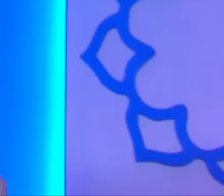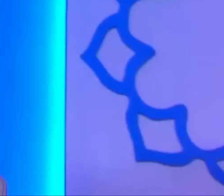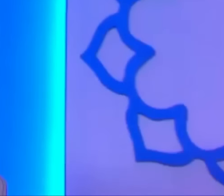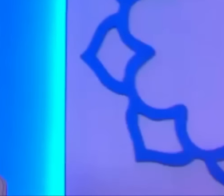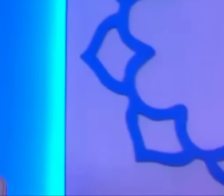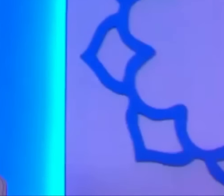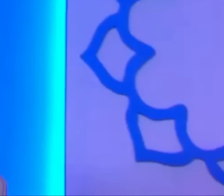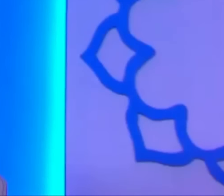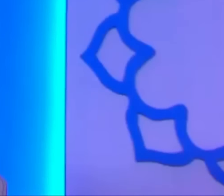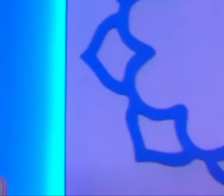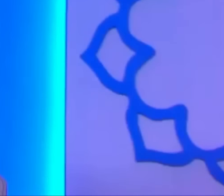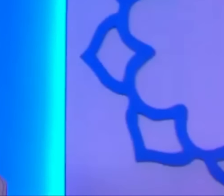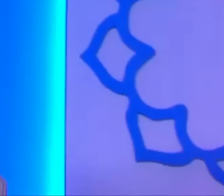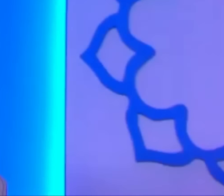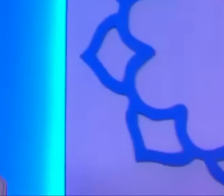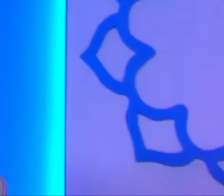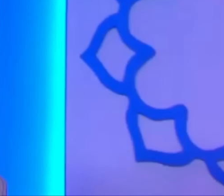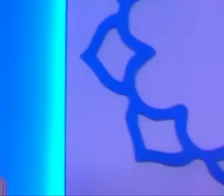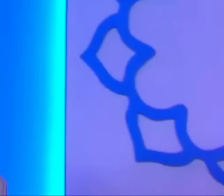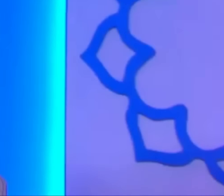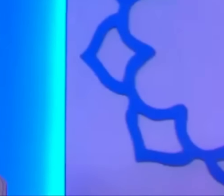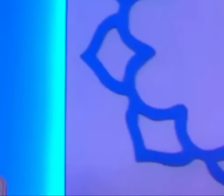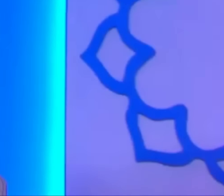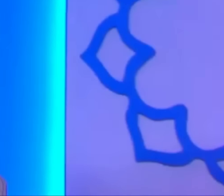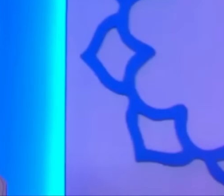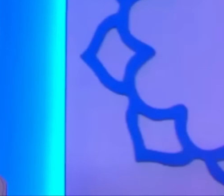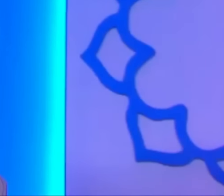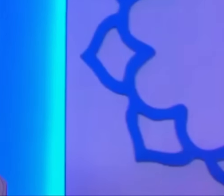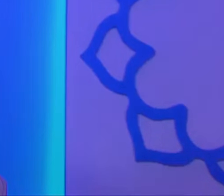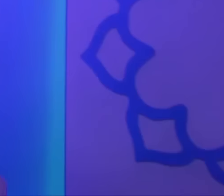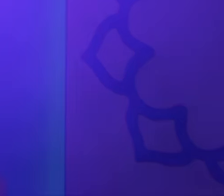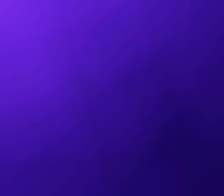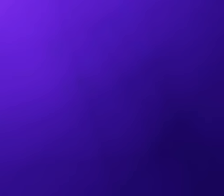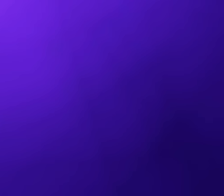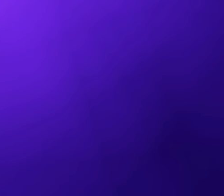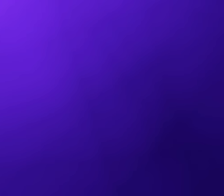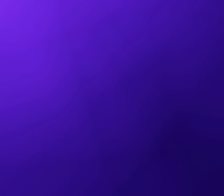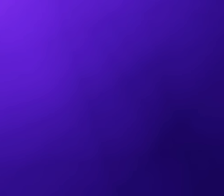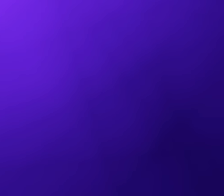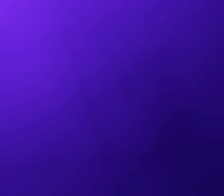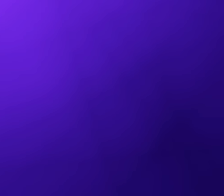inilah sahabat yang mendirikan malam kemudian dikejut ahli kekuatan mereka